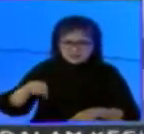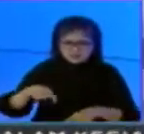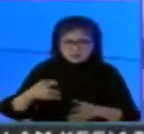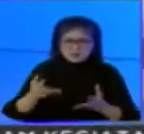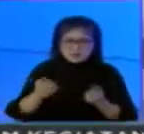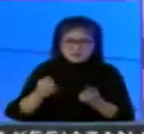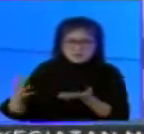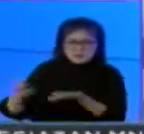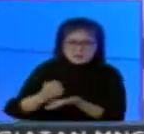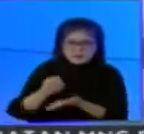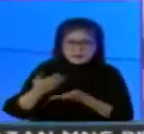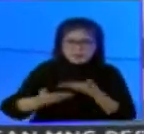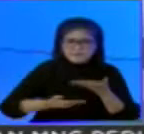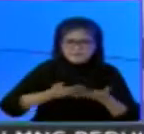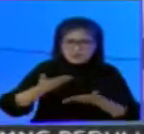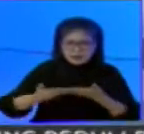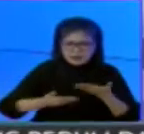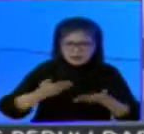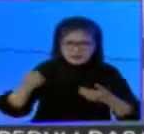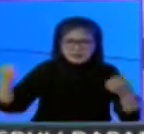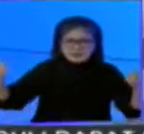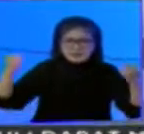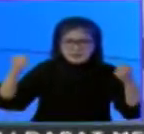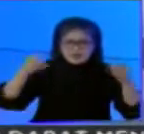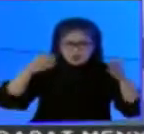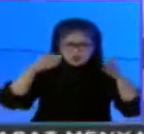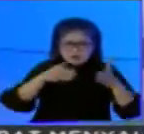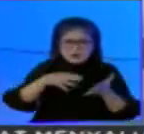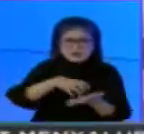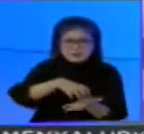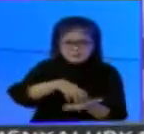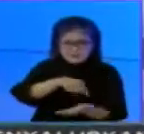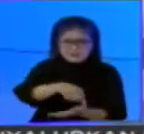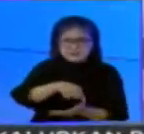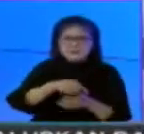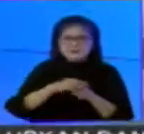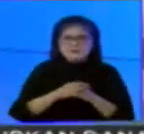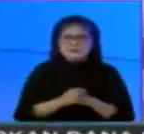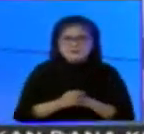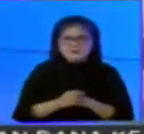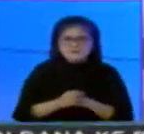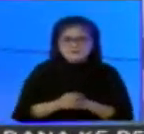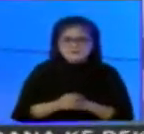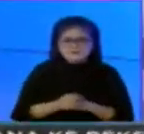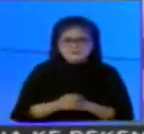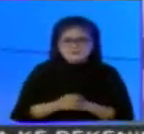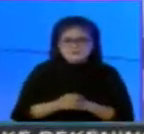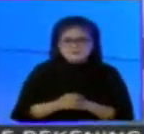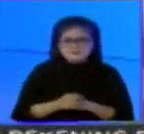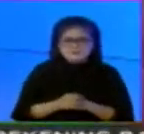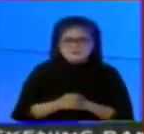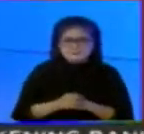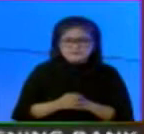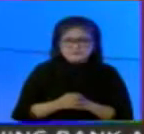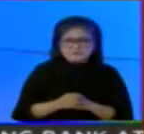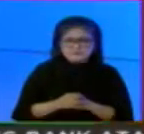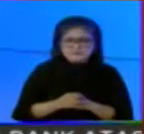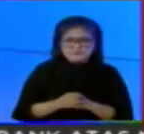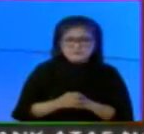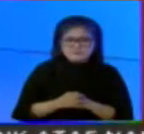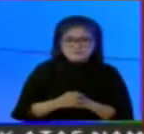di Cina dan mendapatkan jaminan pelayanan kesehatan dari otoritas setempat. Sudah memberikan